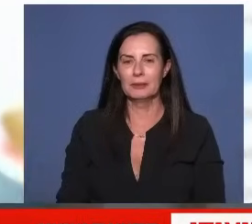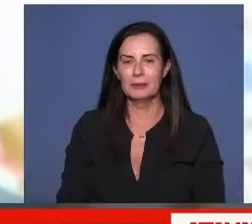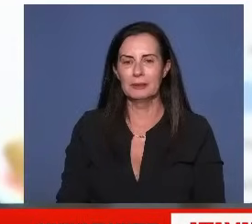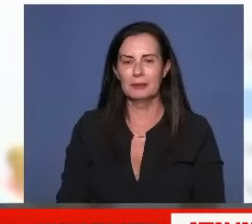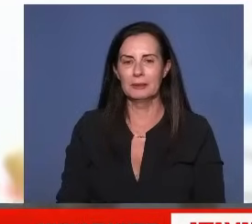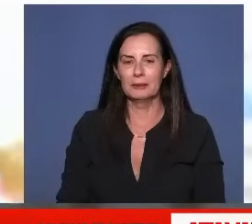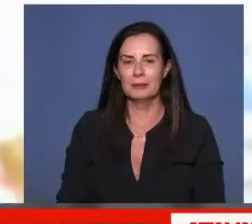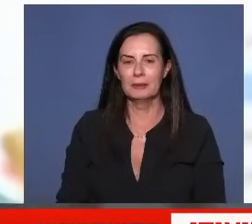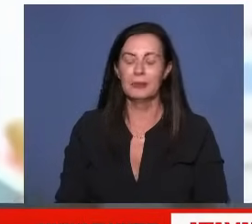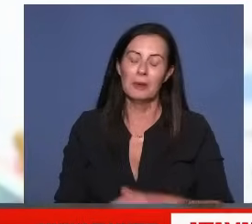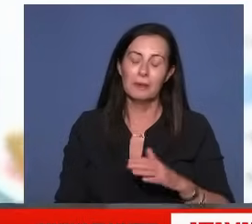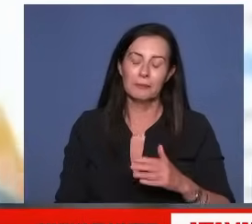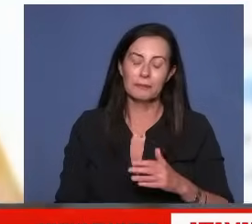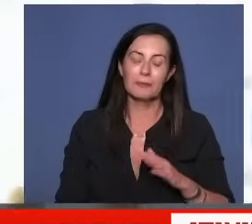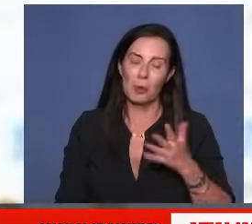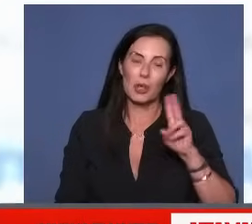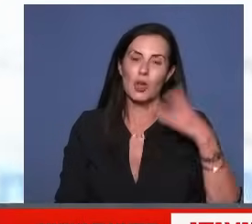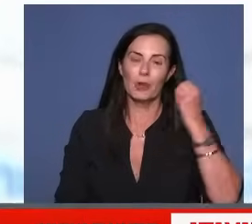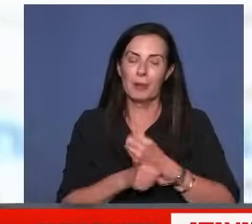כן, יש לנו שליחות בעולם. כאילו...